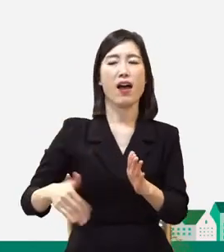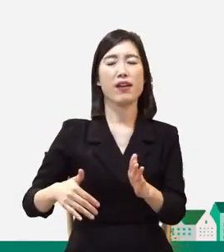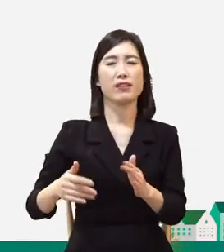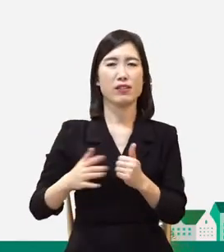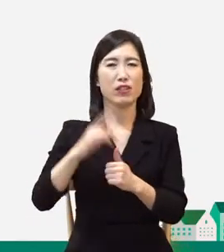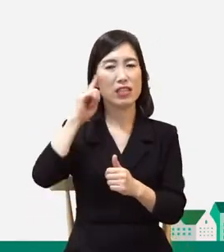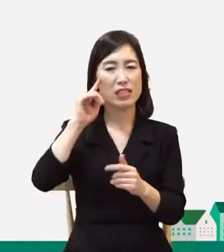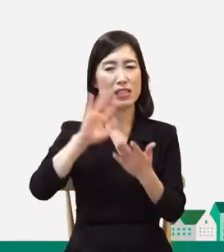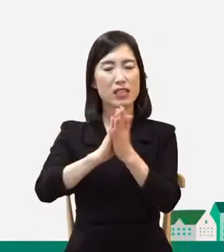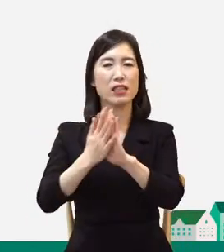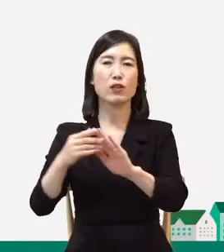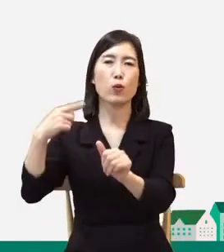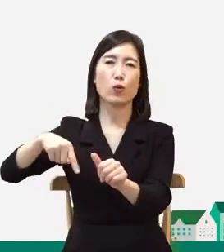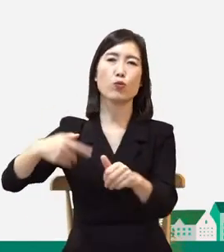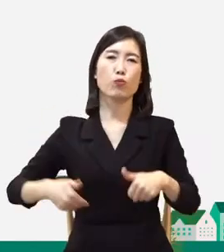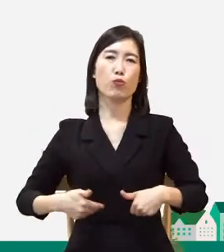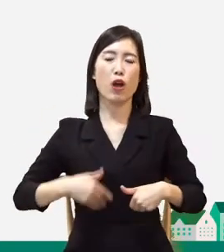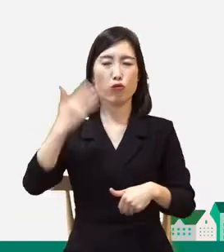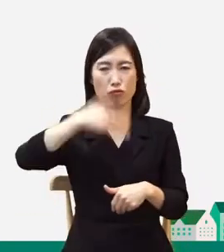남아 있습니다.